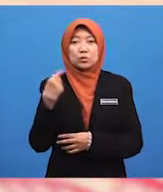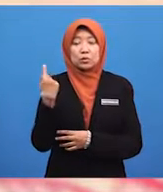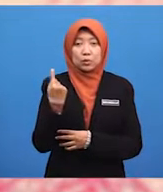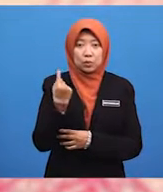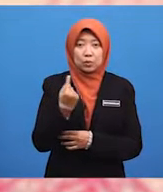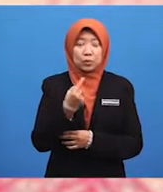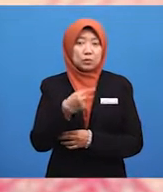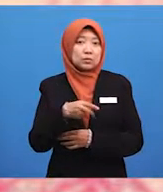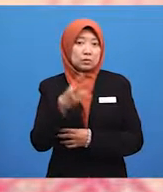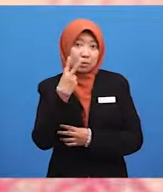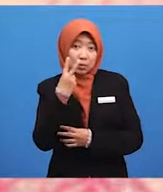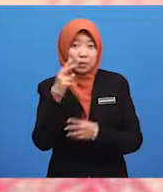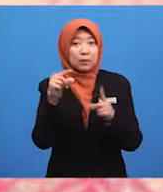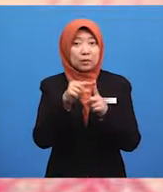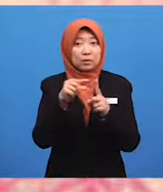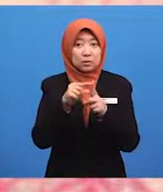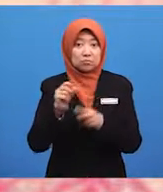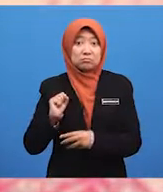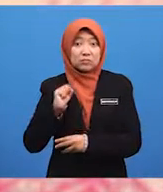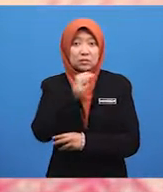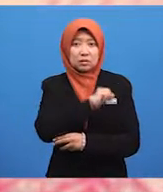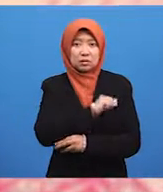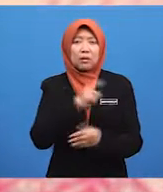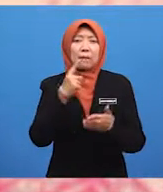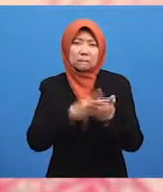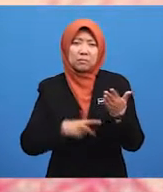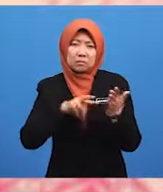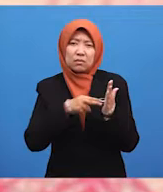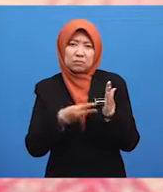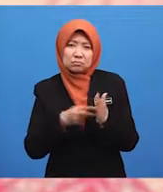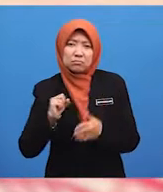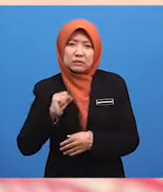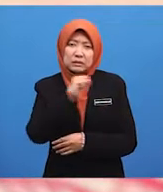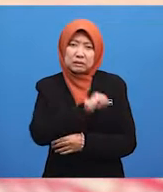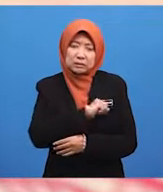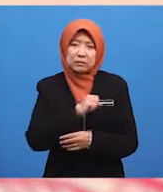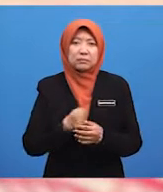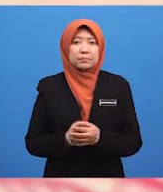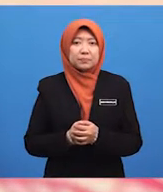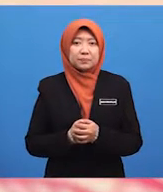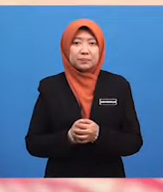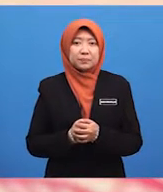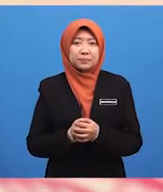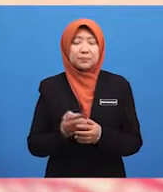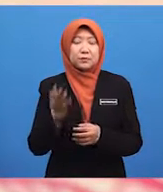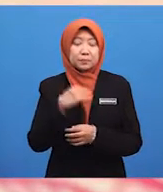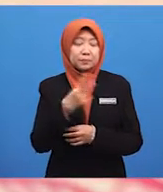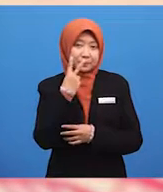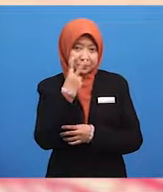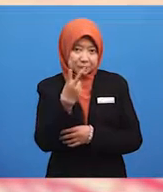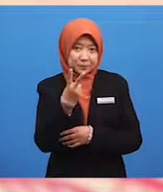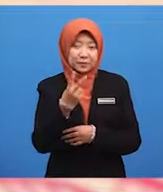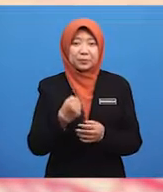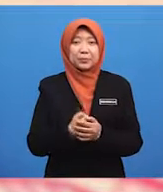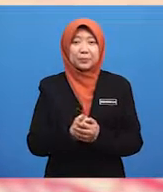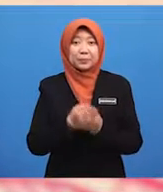perkataan atau perbuatan syirik. Apakah sebenarnya syirik itu? Baiklah, marilah dengar